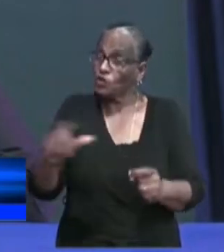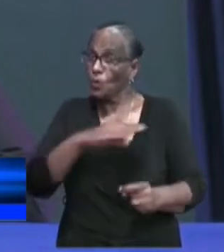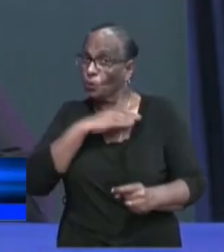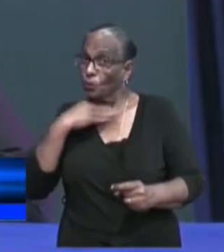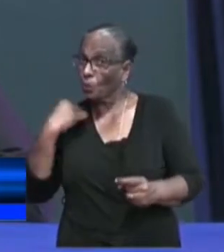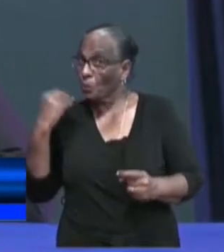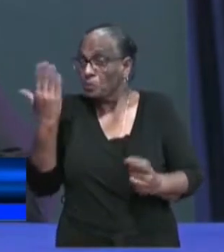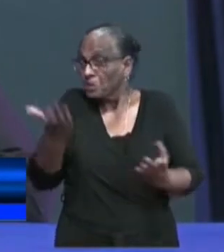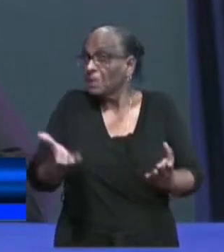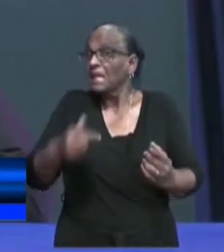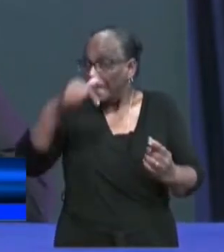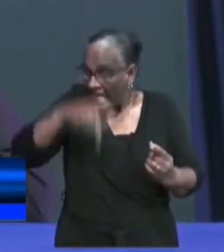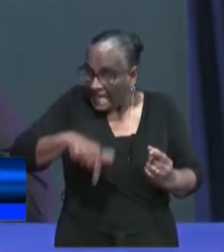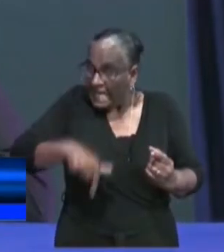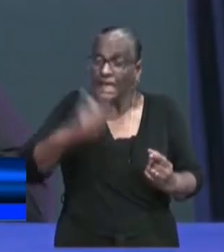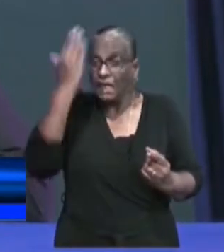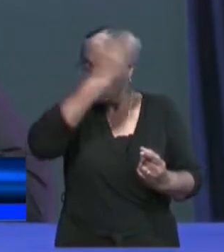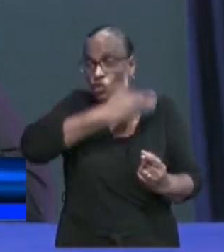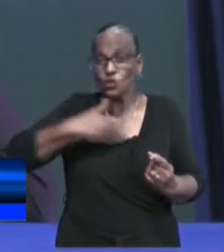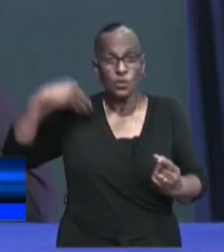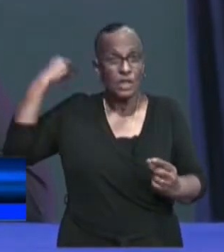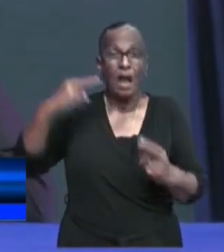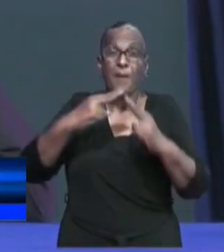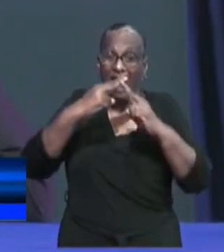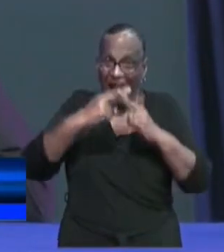Suriname afgesproken dat wij